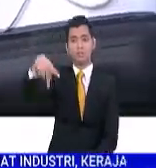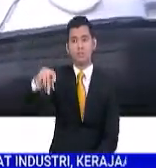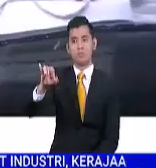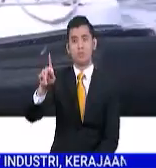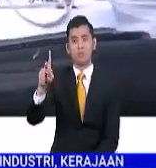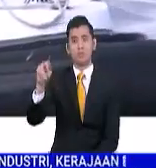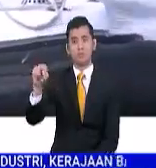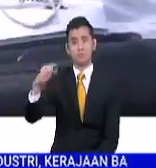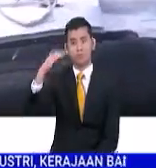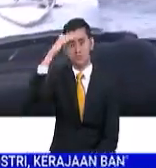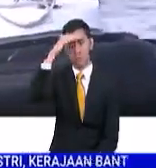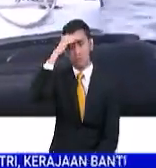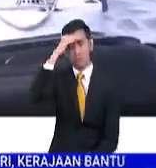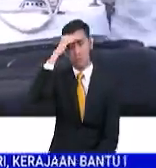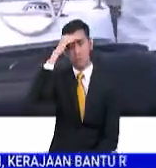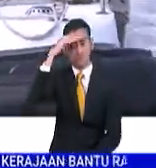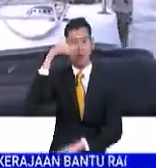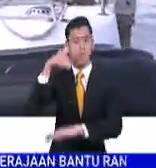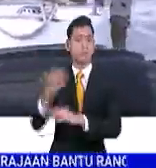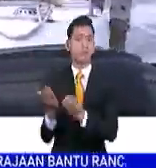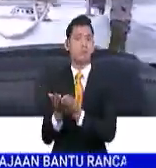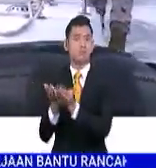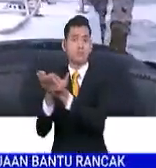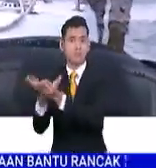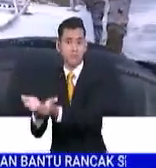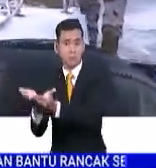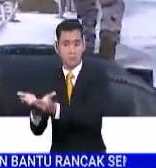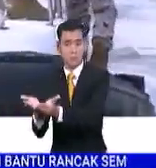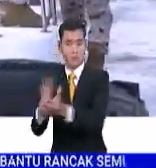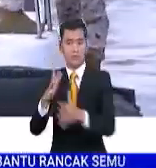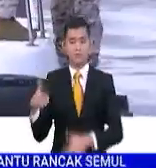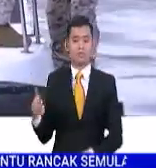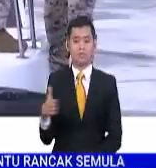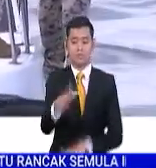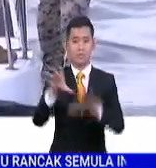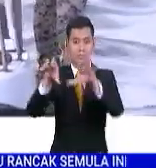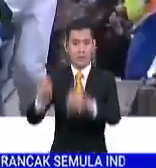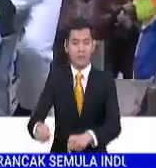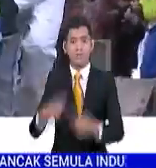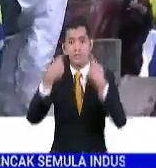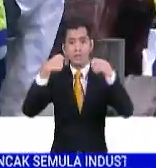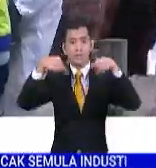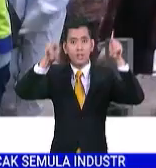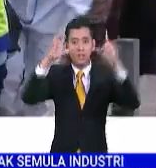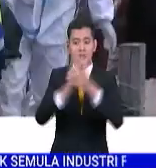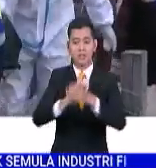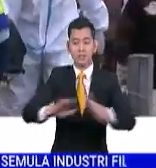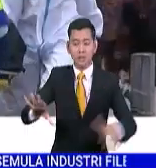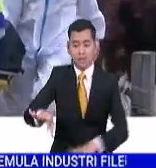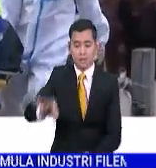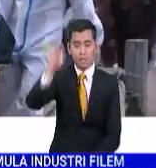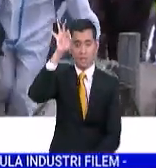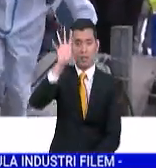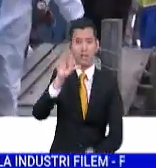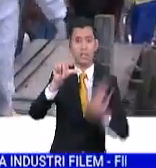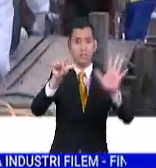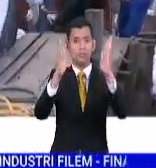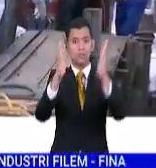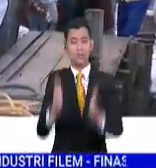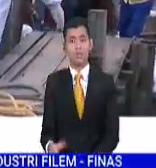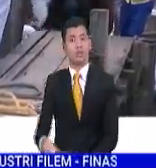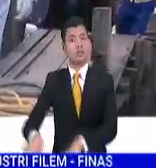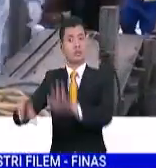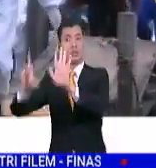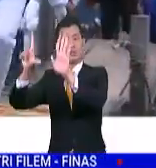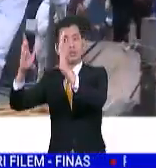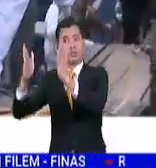tadi. Pagi tadi, bot nelayan berjaya menyelamatkan 6 daripada mereka, manakala 7 dilaporkan hilang sebelum operasi